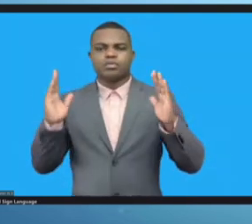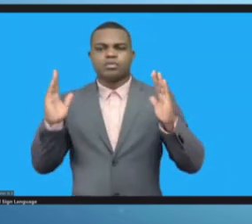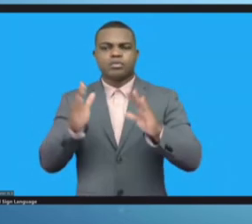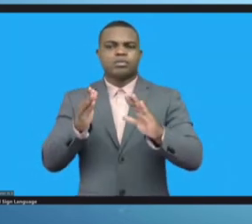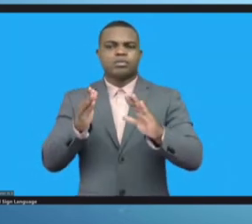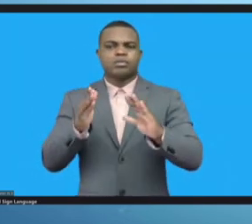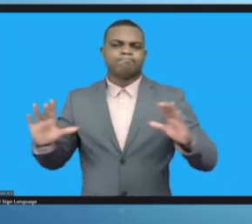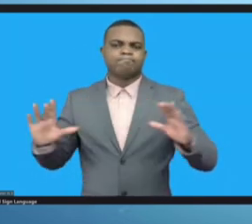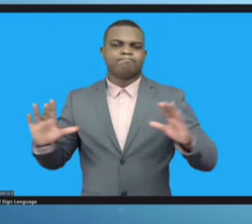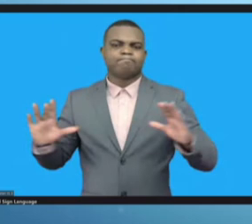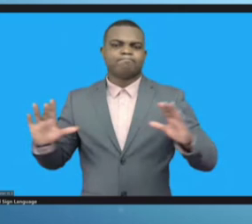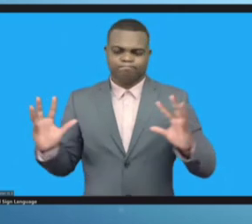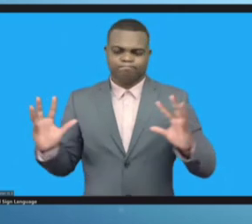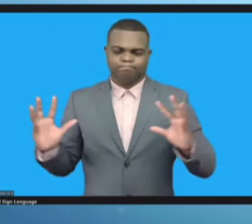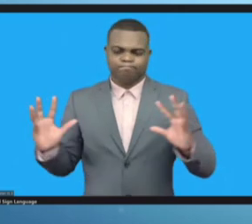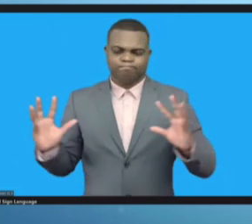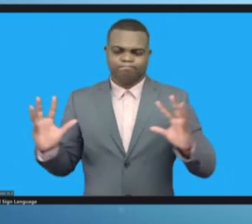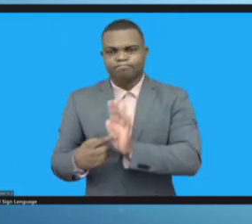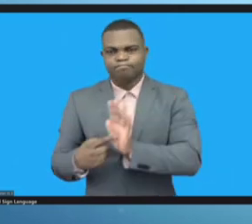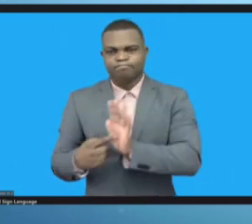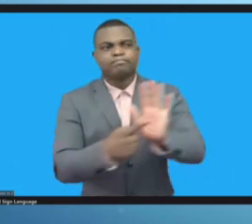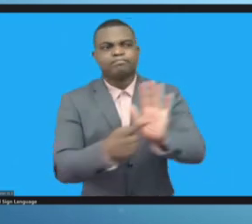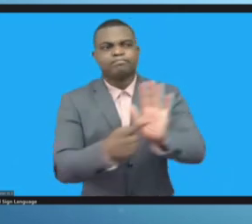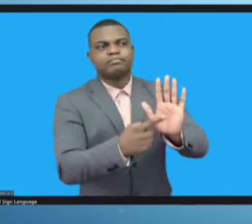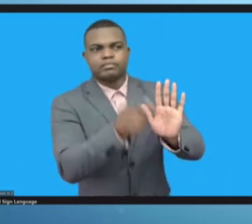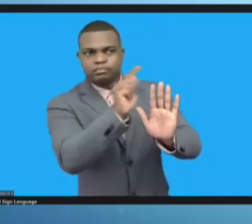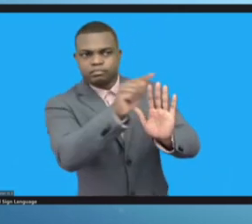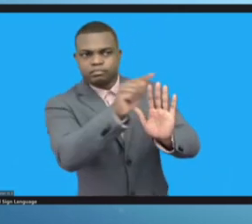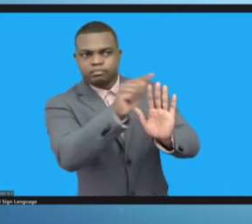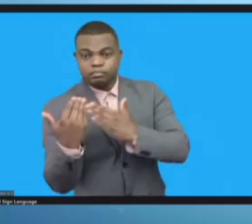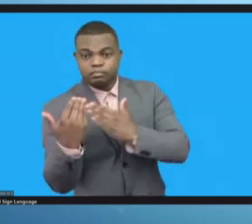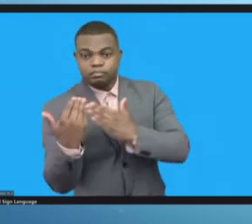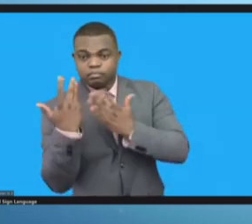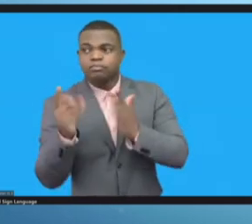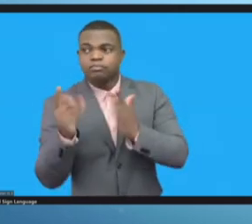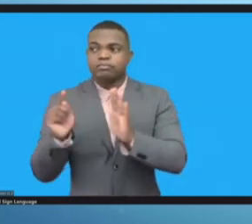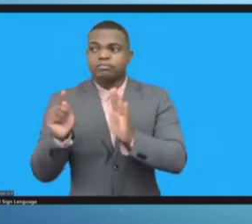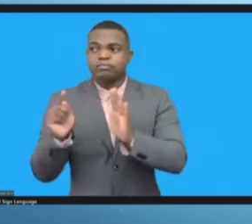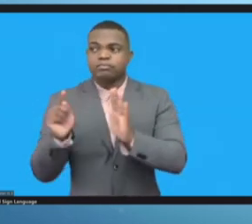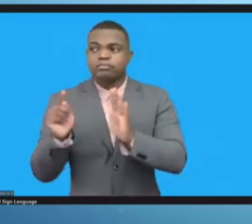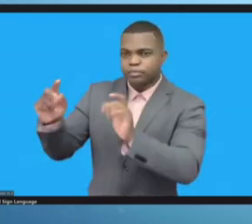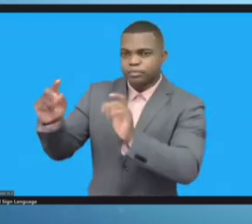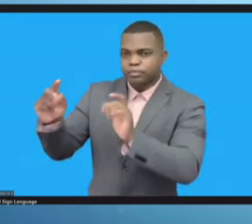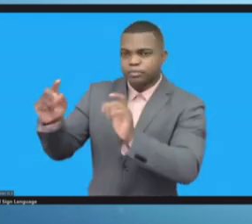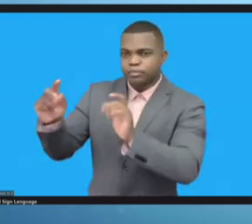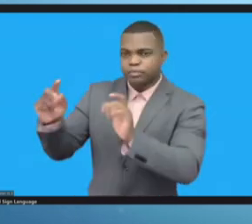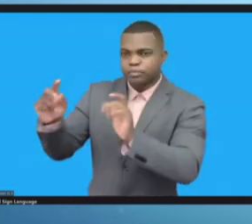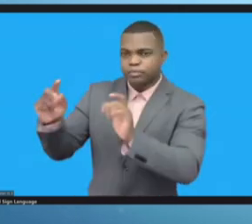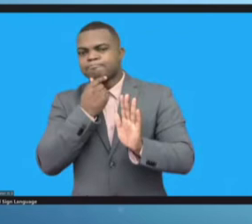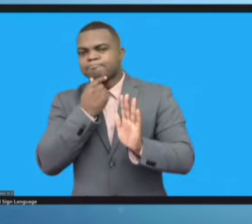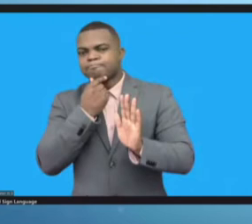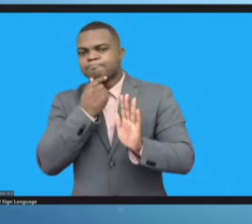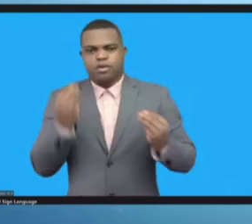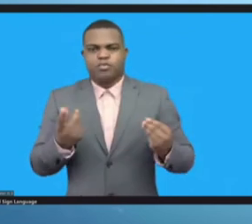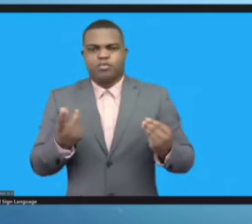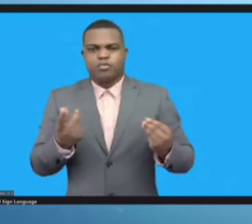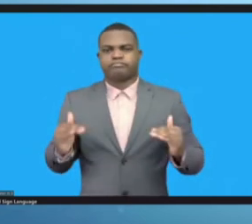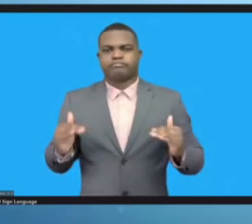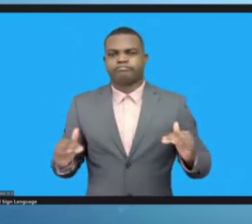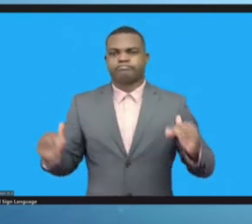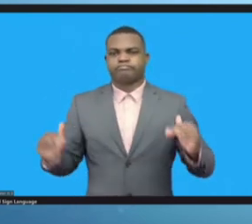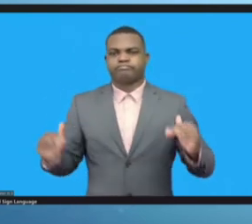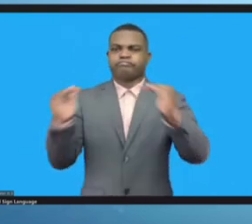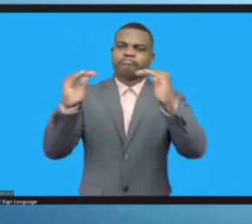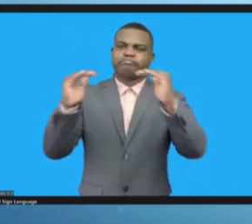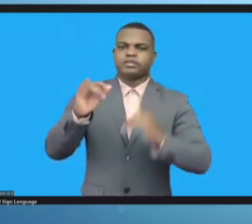émergentes aux organes les plus pertinents. Il faudrait qu'on puisse pleinement profiter de ce forum en faveur des résultats que